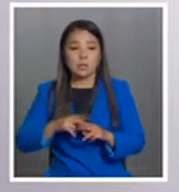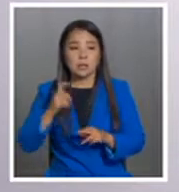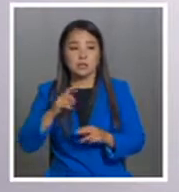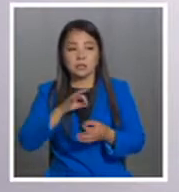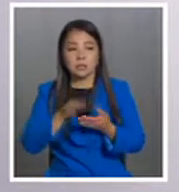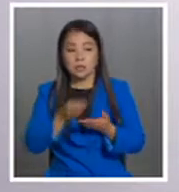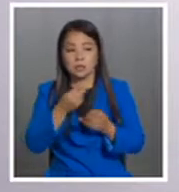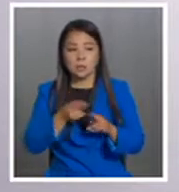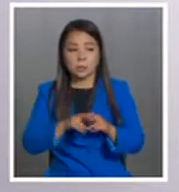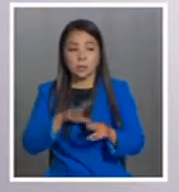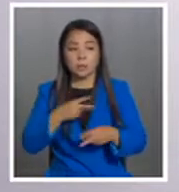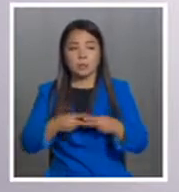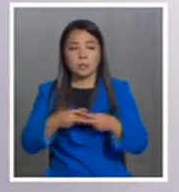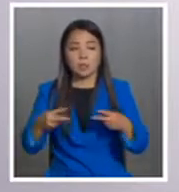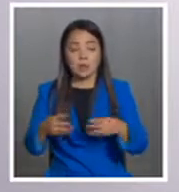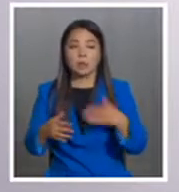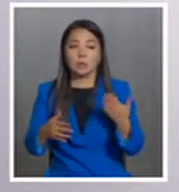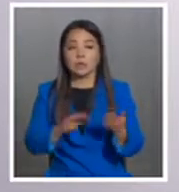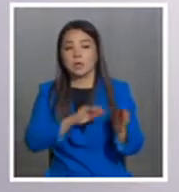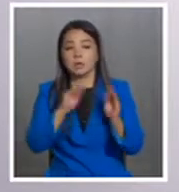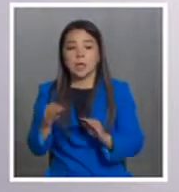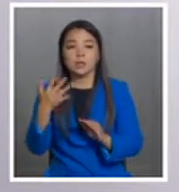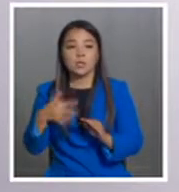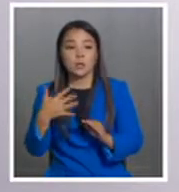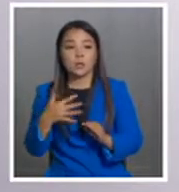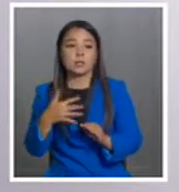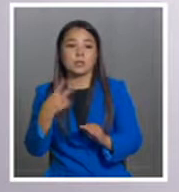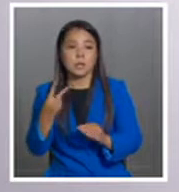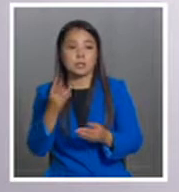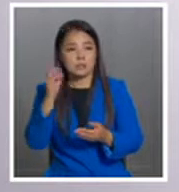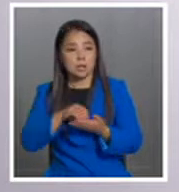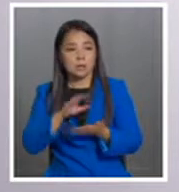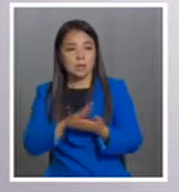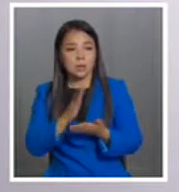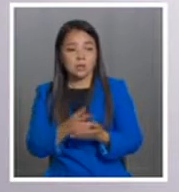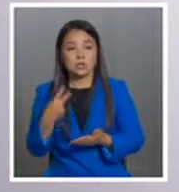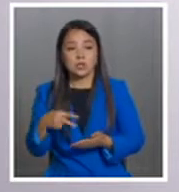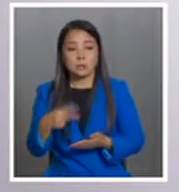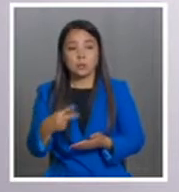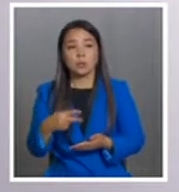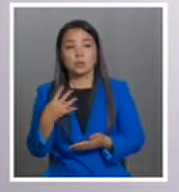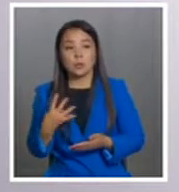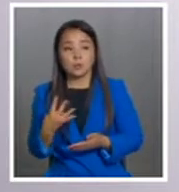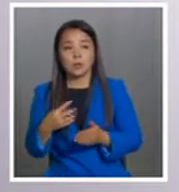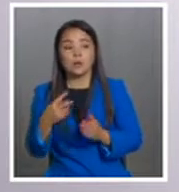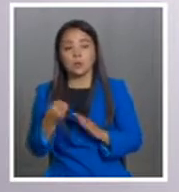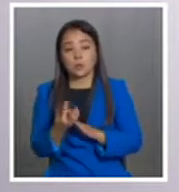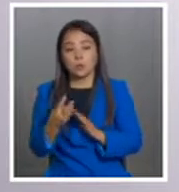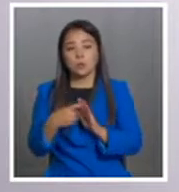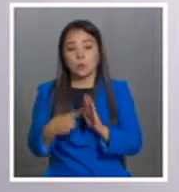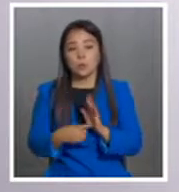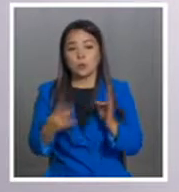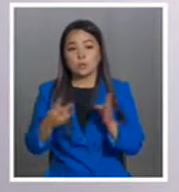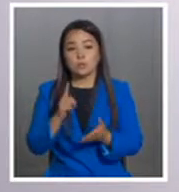үшін теңдеудің оң жағындағы 52 санын x-тің коэффициенті 24-тен 13 бөлшегіне бөлу керек болады.